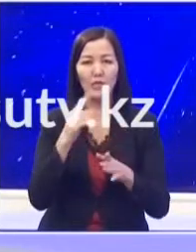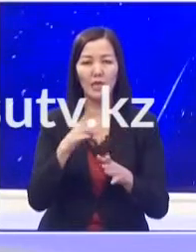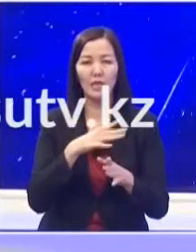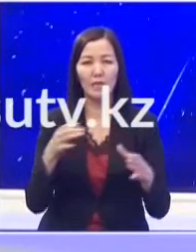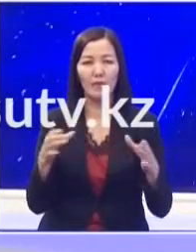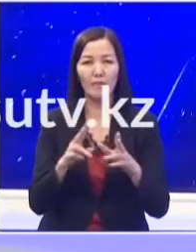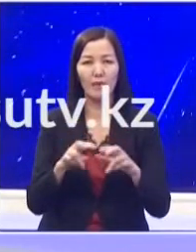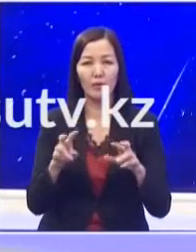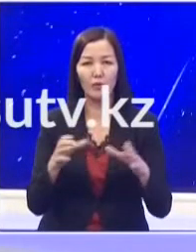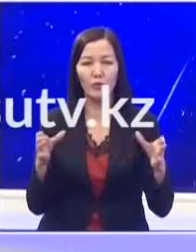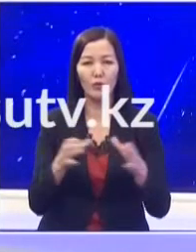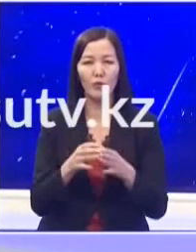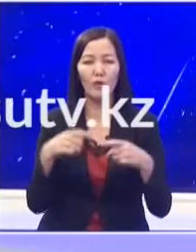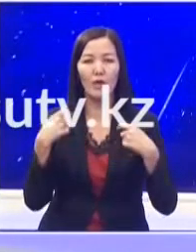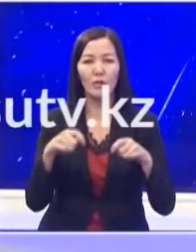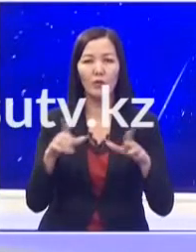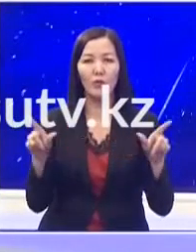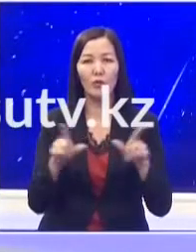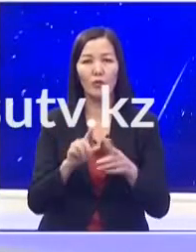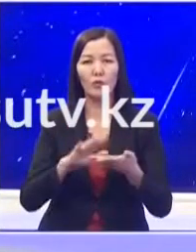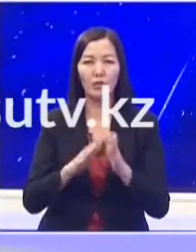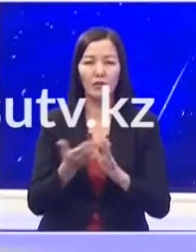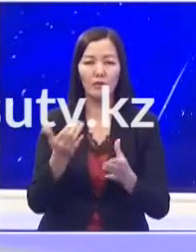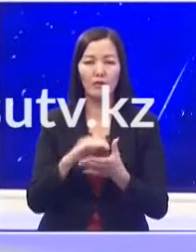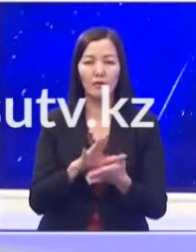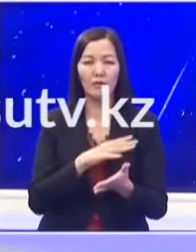өкілдері сауда нүктелеріндегі қазіргі ахуалды таныстырды.